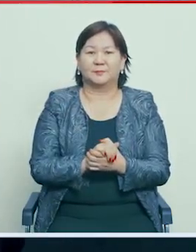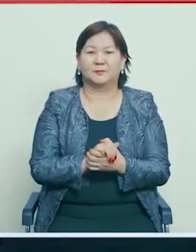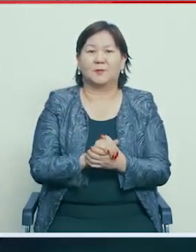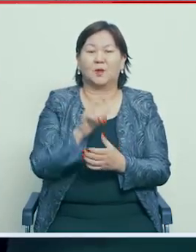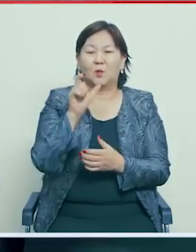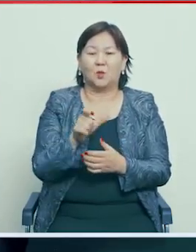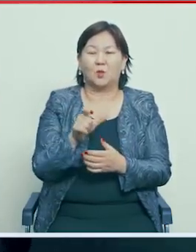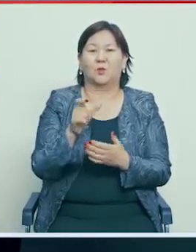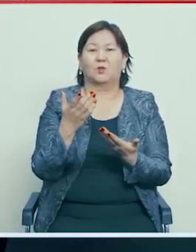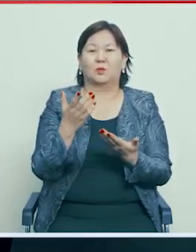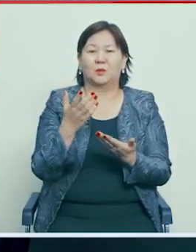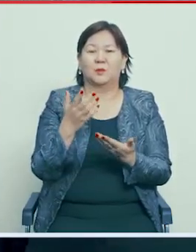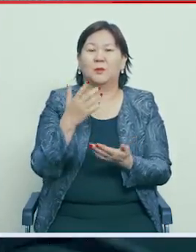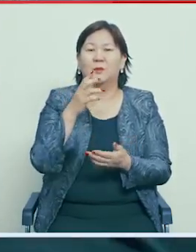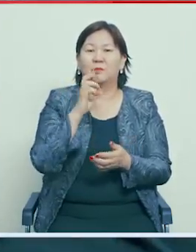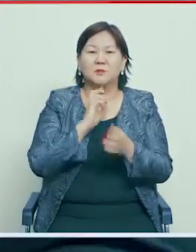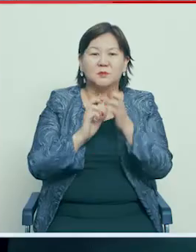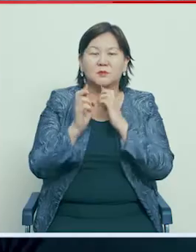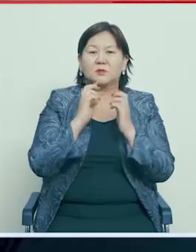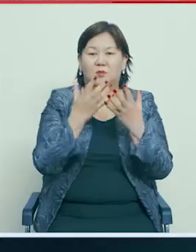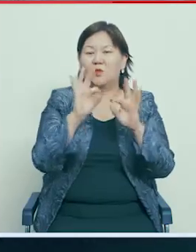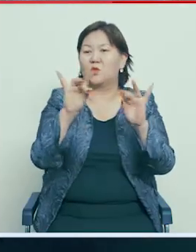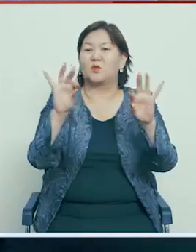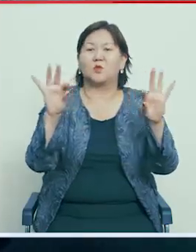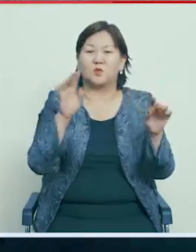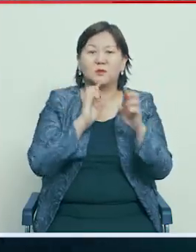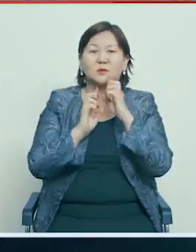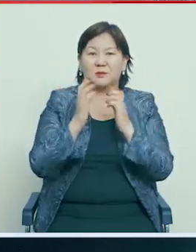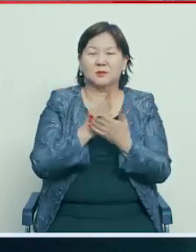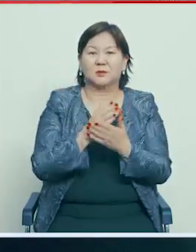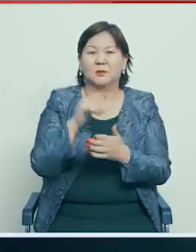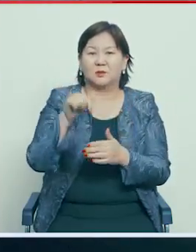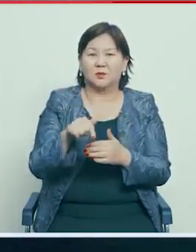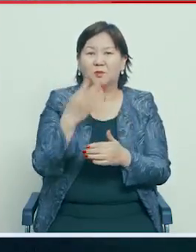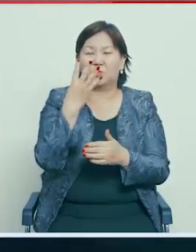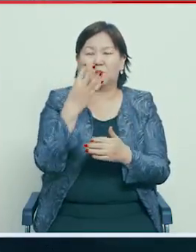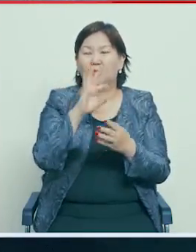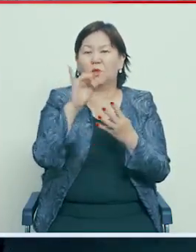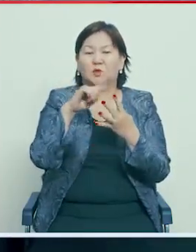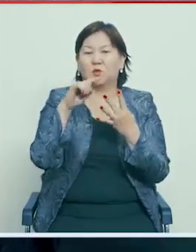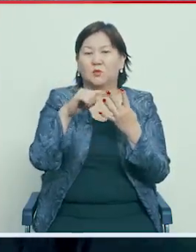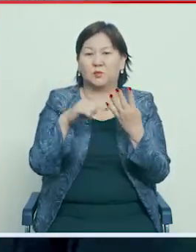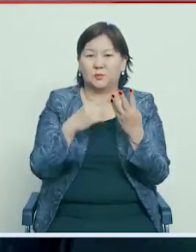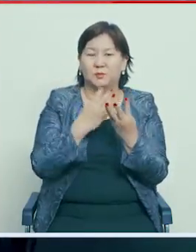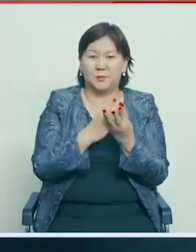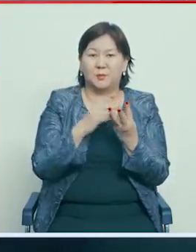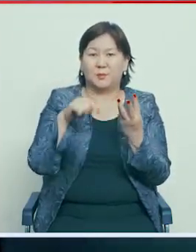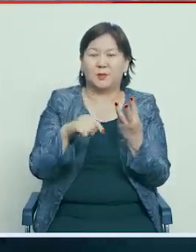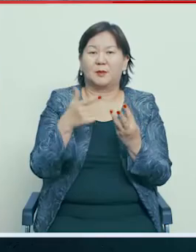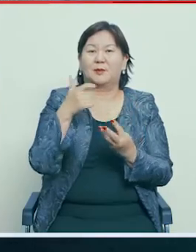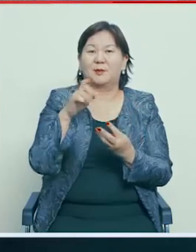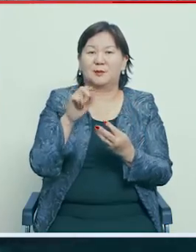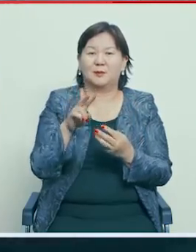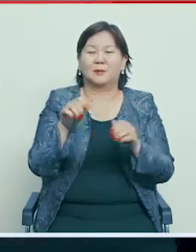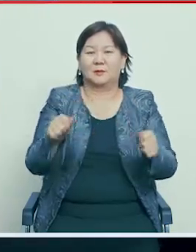За хүн ер нь бол бэрхшээлтэй олон өөр өөрийн бэрхшээлүүд байна. За энэ дотлоо 4 өөр бэрхшээлтэй хүн байна. Гэтэл одоо